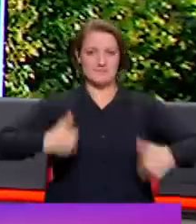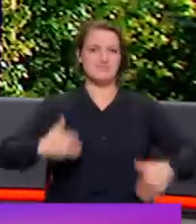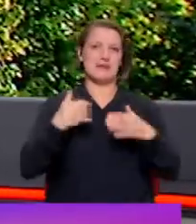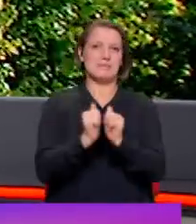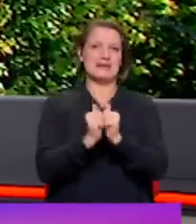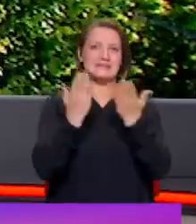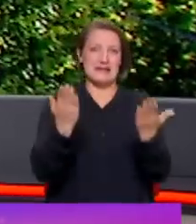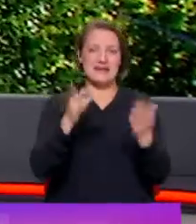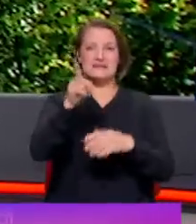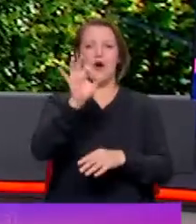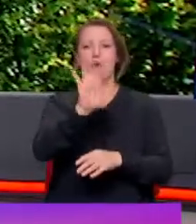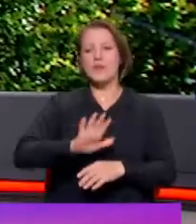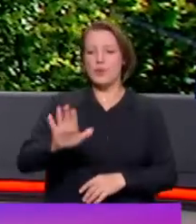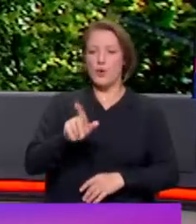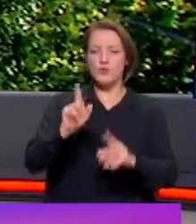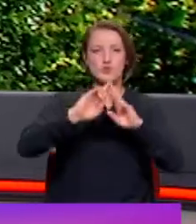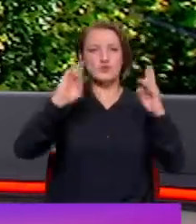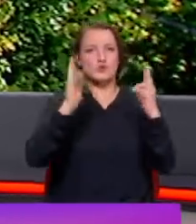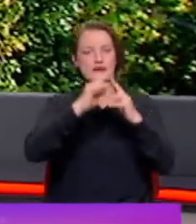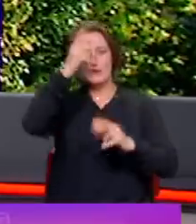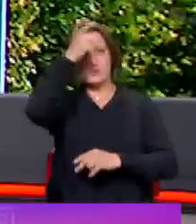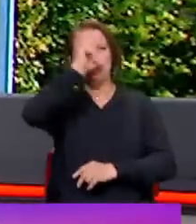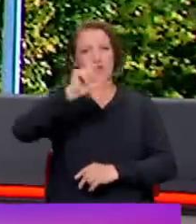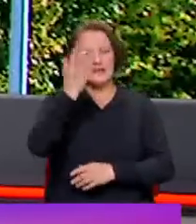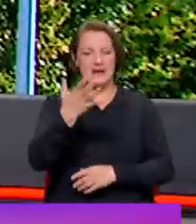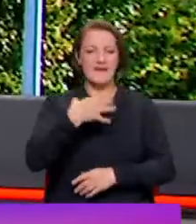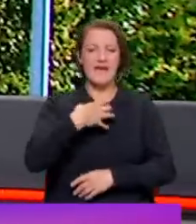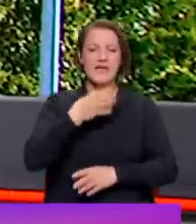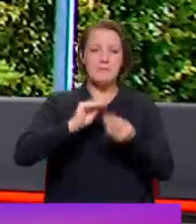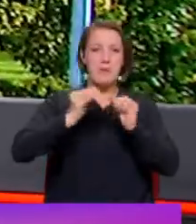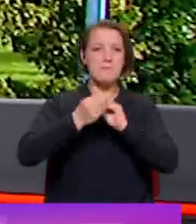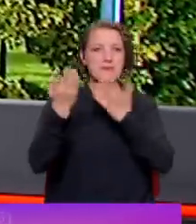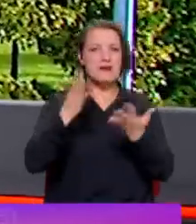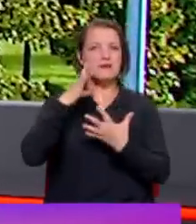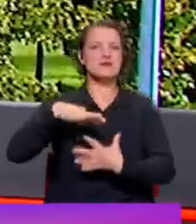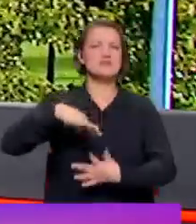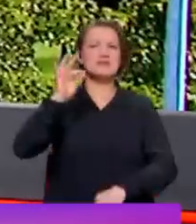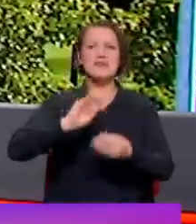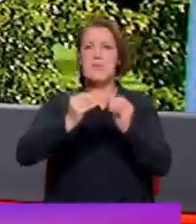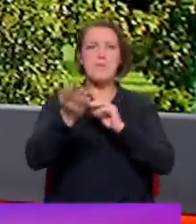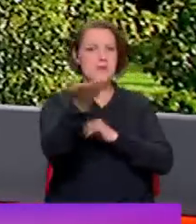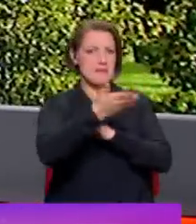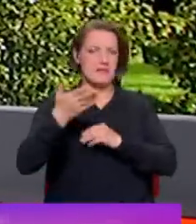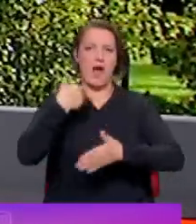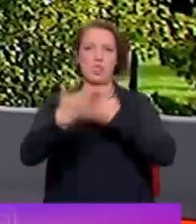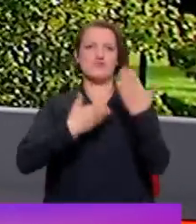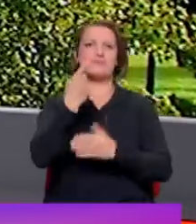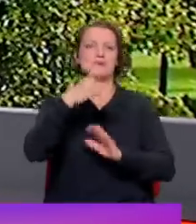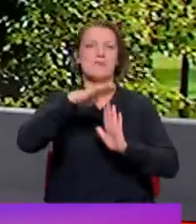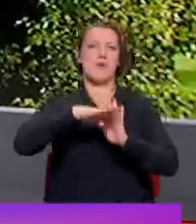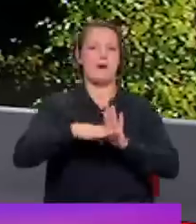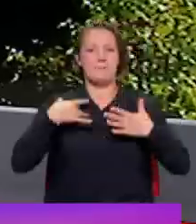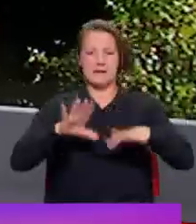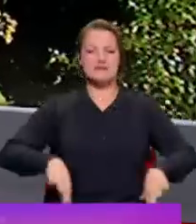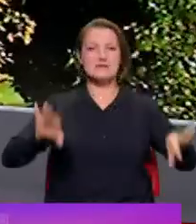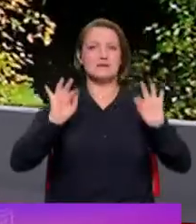size ortadoğu'dan dünyadan Türkiye'den kendi dertlerimizden insanlığın dertlerinden bahsedeceğimiz bir akış